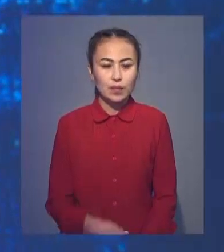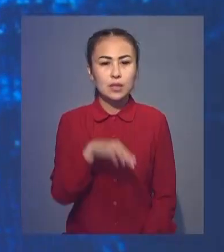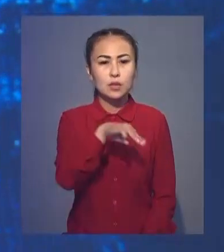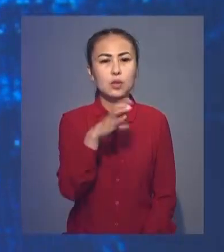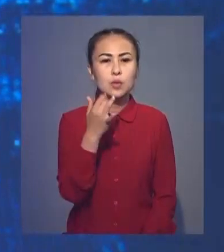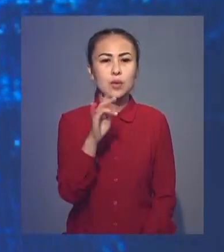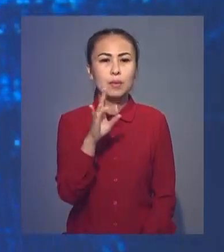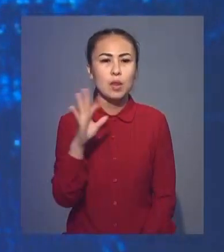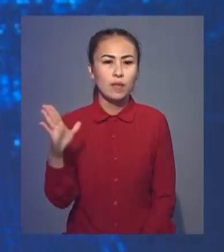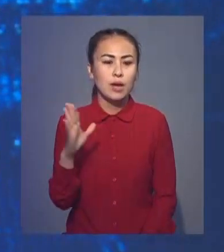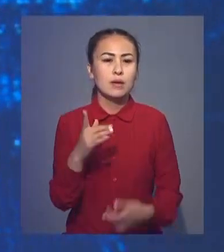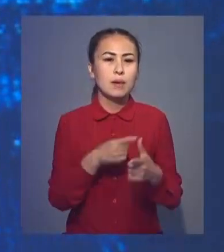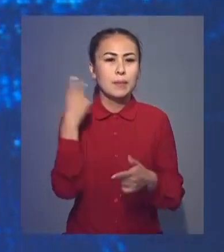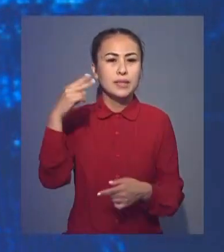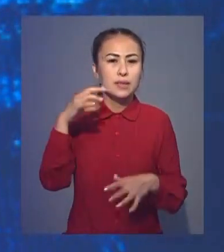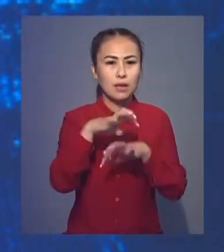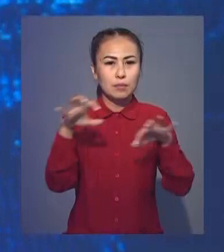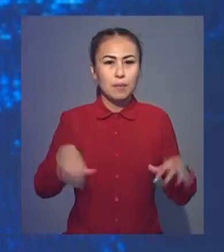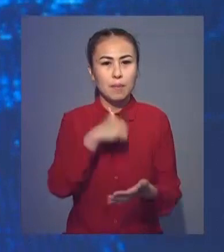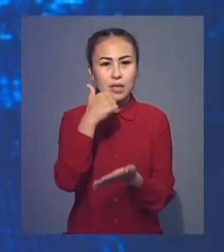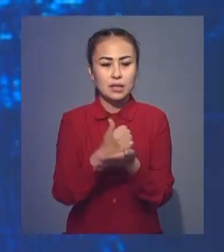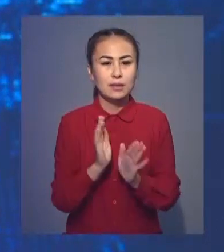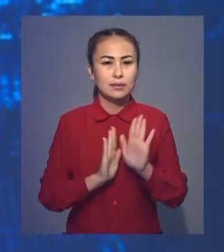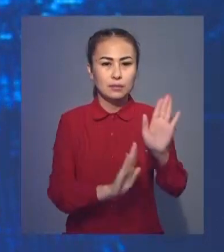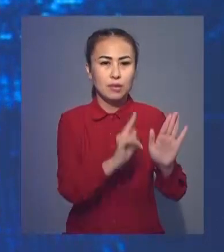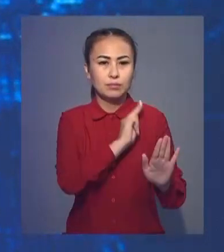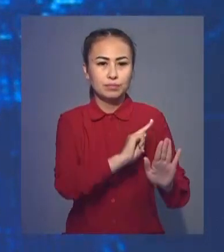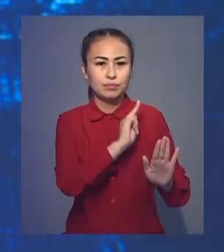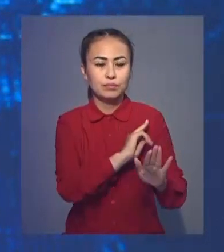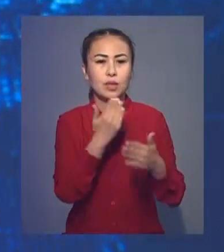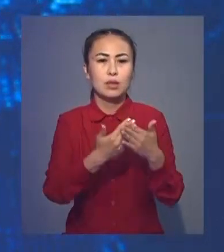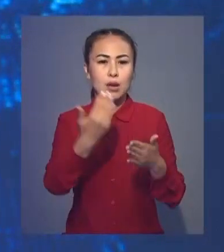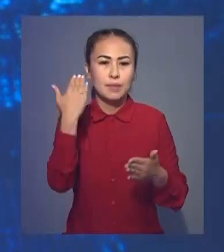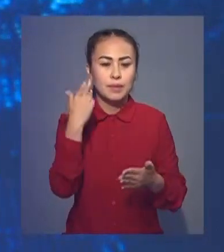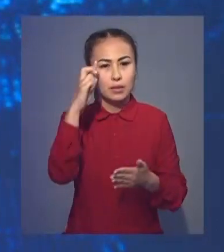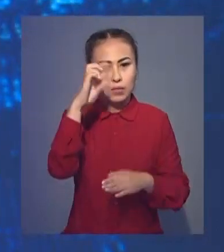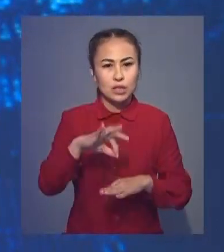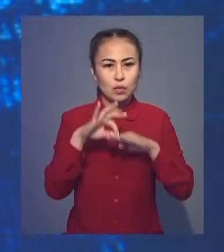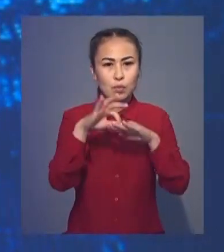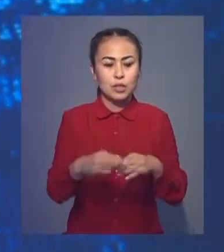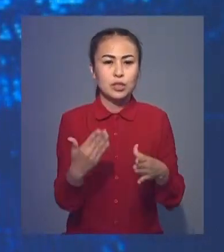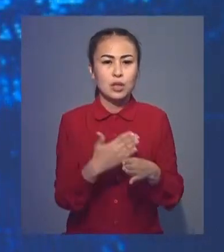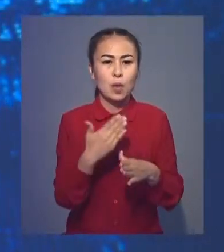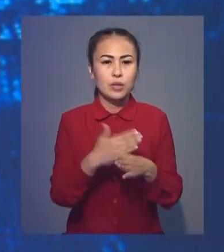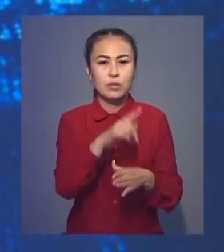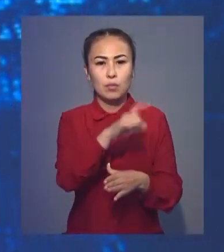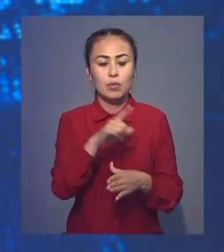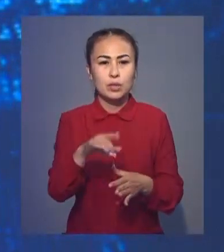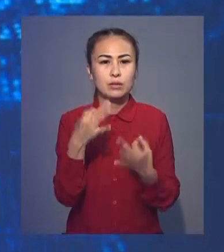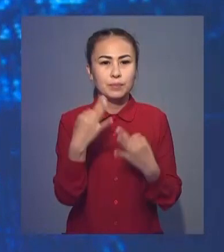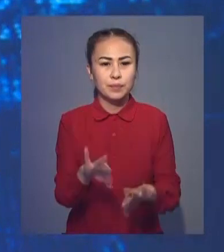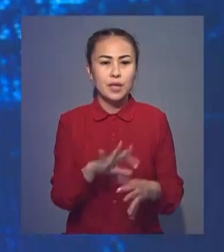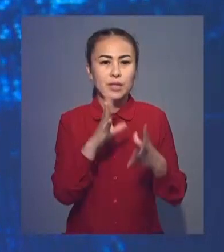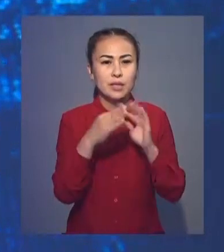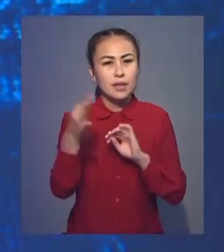Тимур Сүлейменов президент әкімшілігі басшысының орынбасары қызметіне тағайындалды. Бұған дейін атқарған мемлекет басшысының көмекшісі лауазымынан